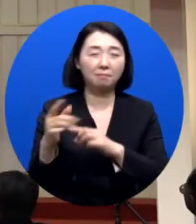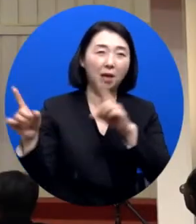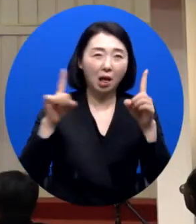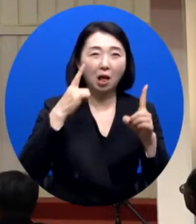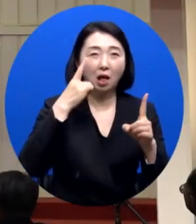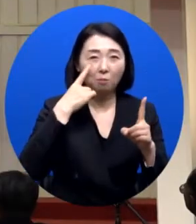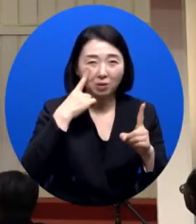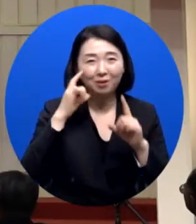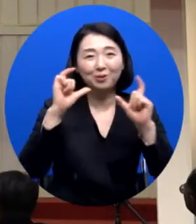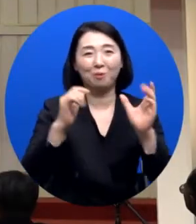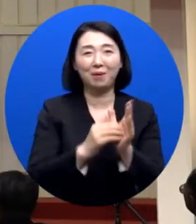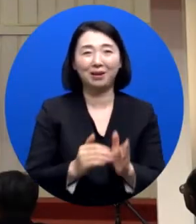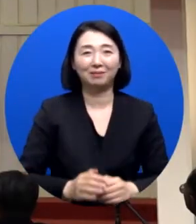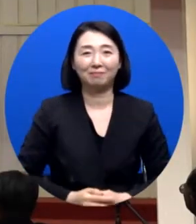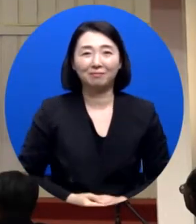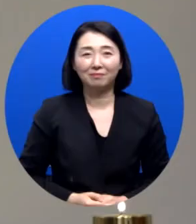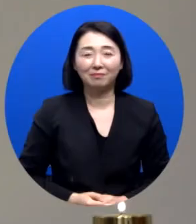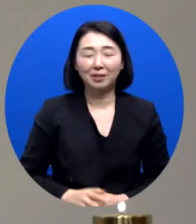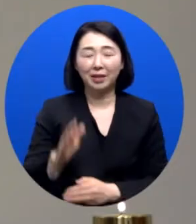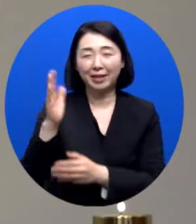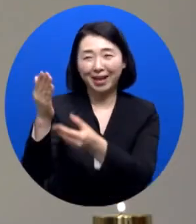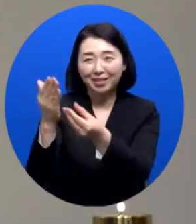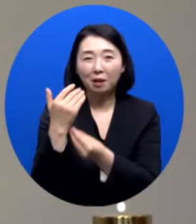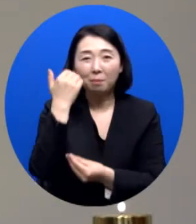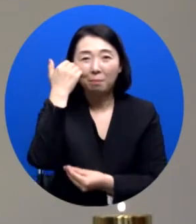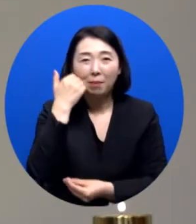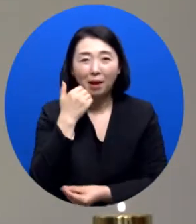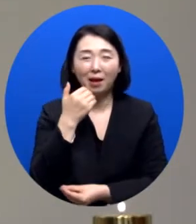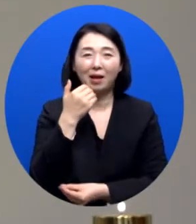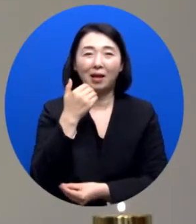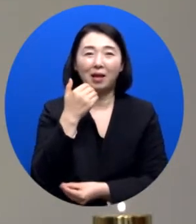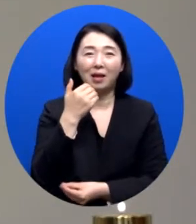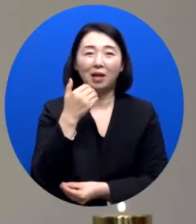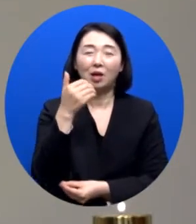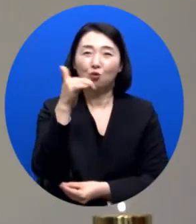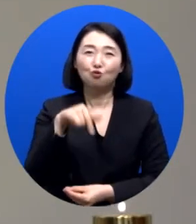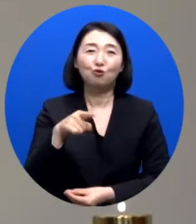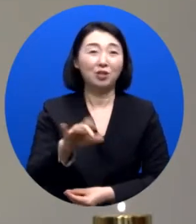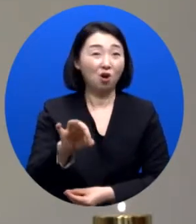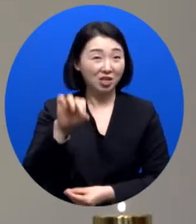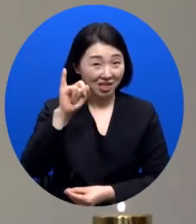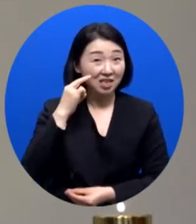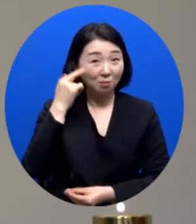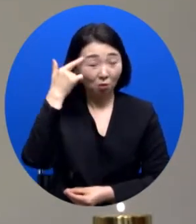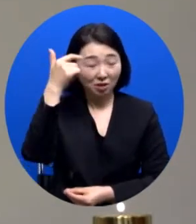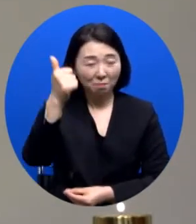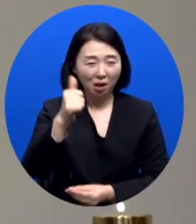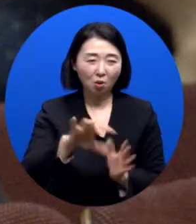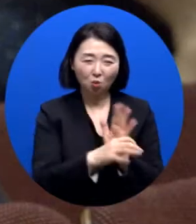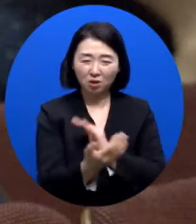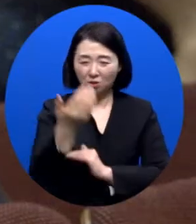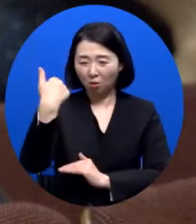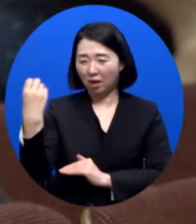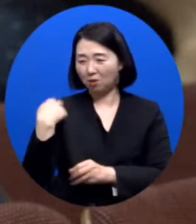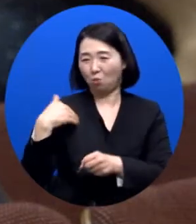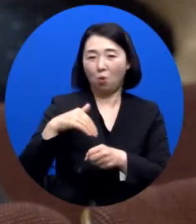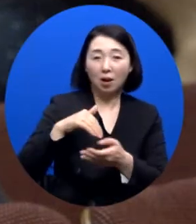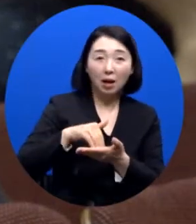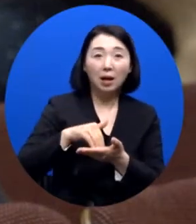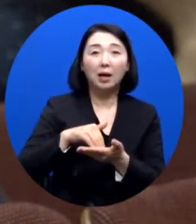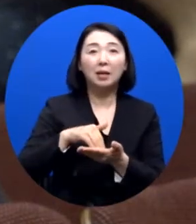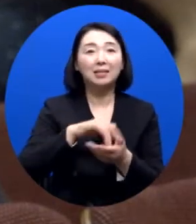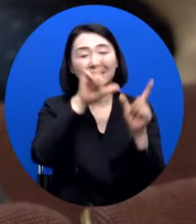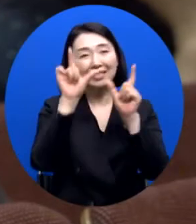선포했습니다 강사로 초청된 필라 안디옥교회 호성 김 목사는 인 코루나 이전으로 다시 돌아가는 인생이 아니라